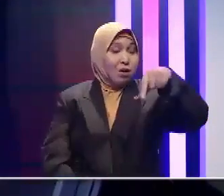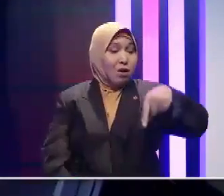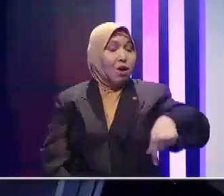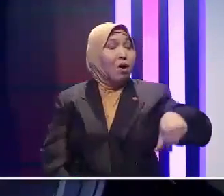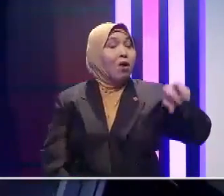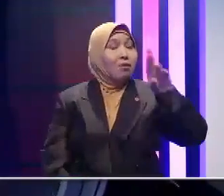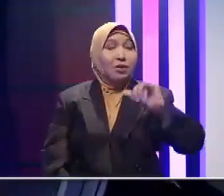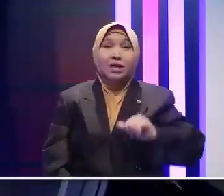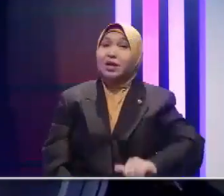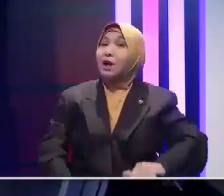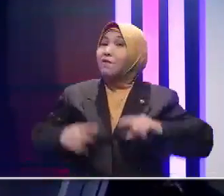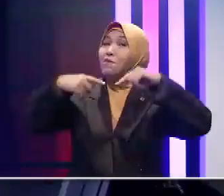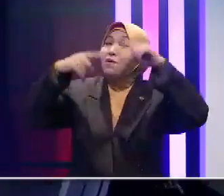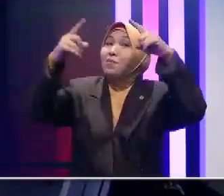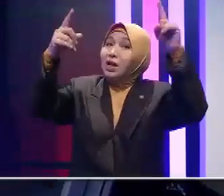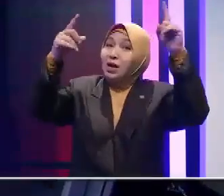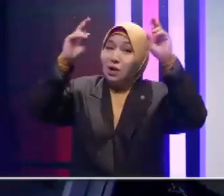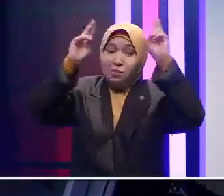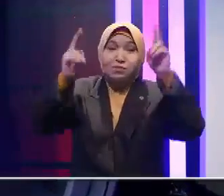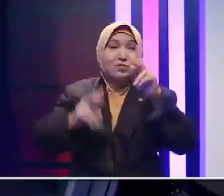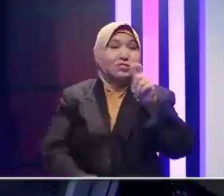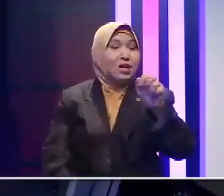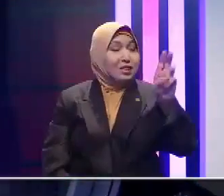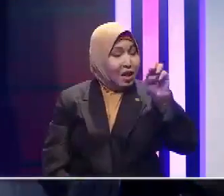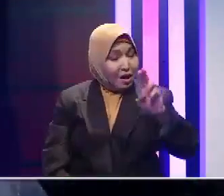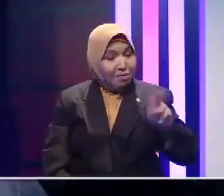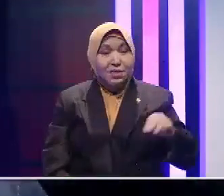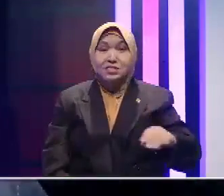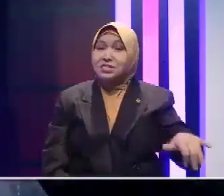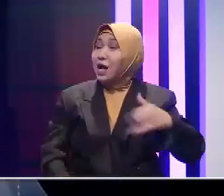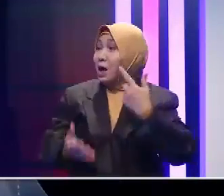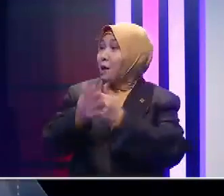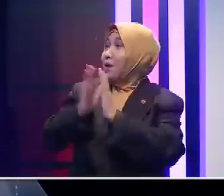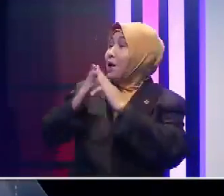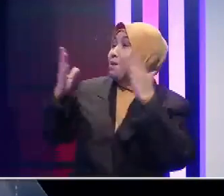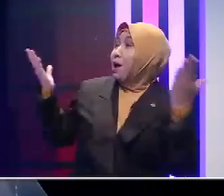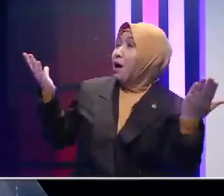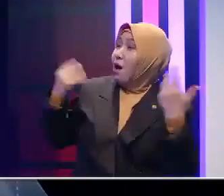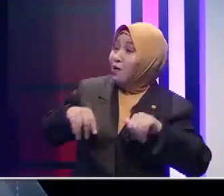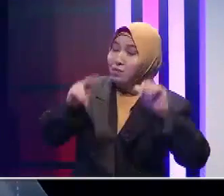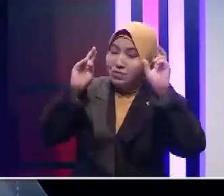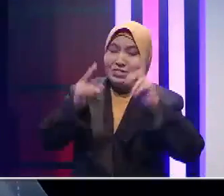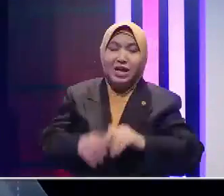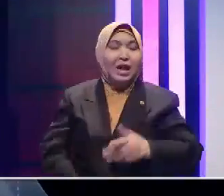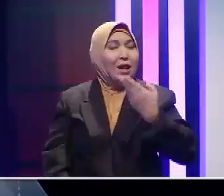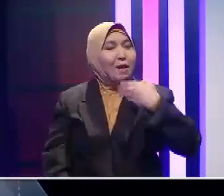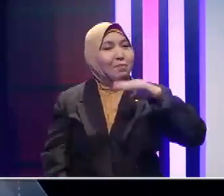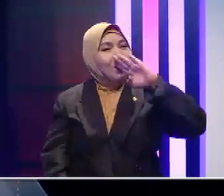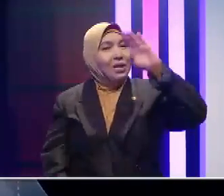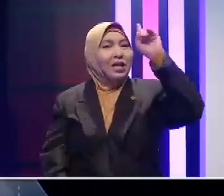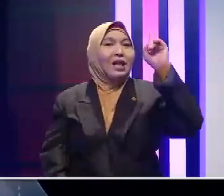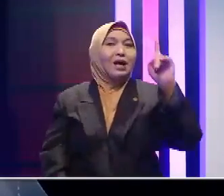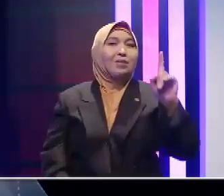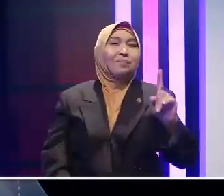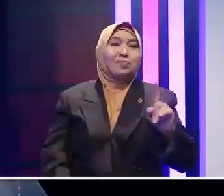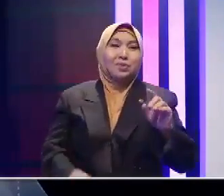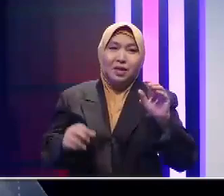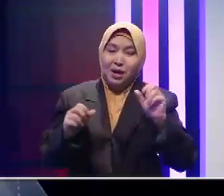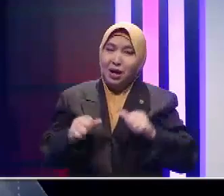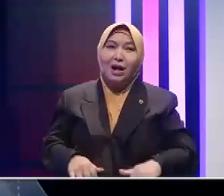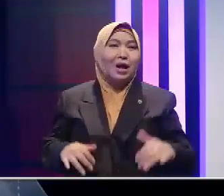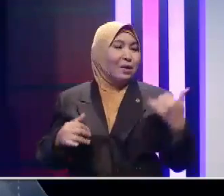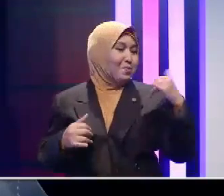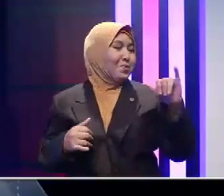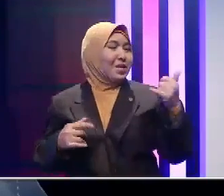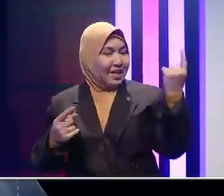tidak asing lagi, iaitu Ustaz Tarmizi. Apa khabar Ustaz? Alhamdulillah. Alhamdulillah. Kuning. Sihat Ustaz? Kuning ini. Kuning hari